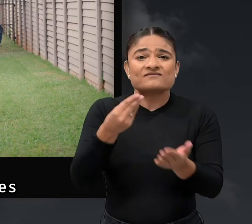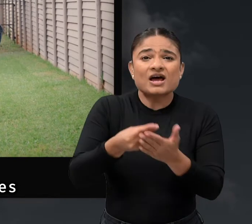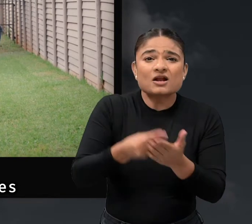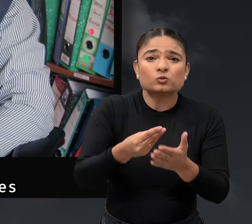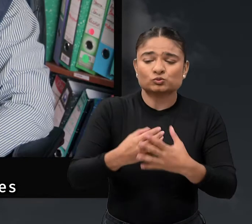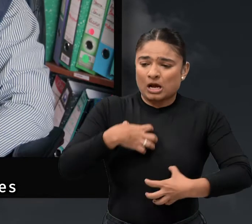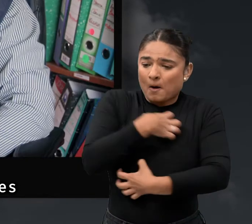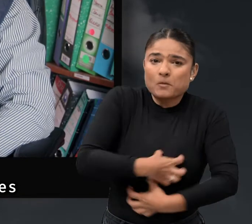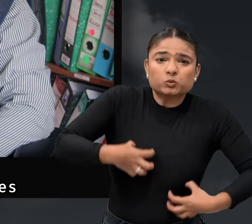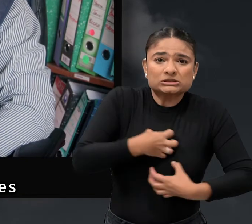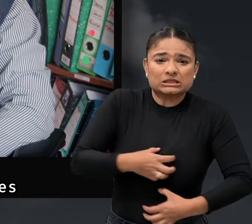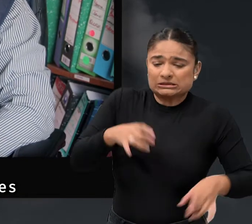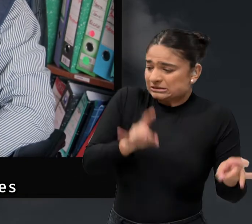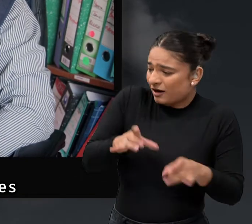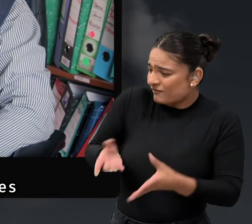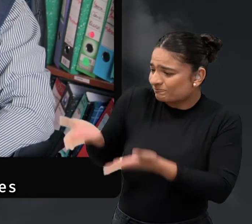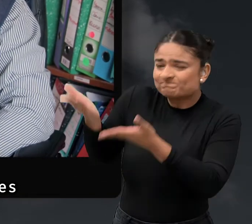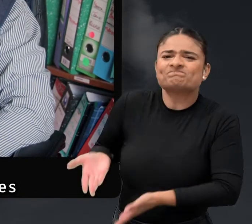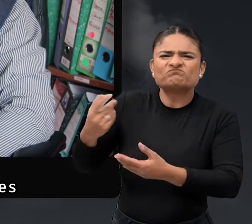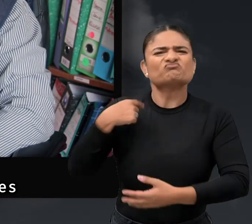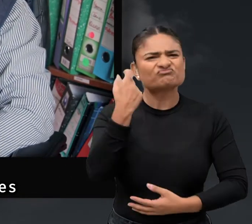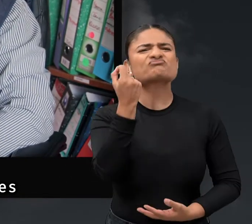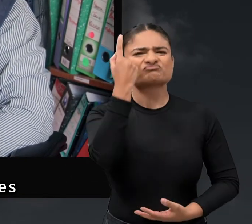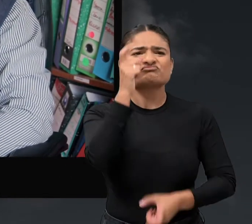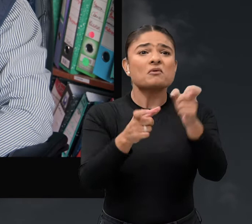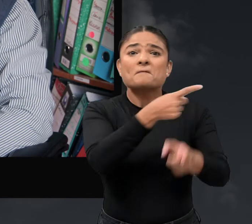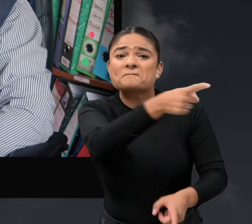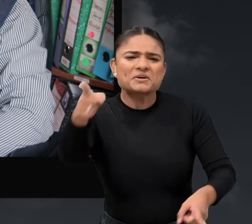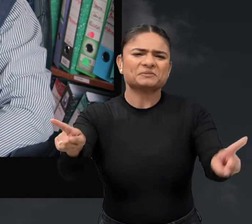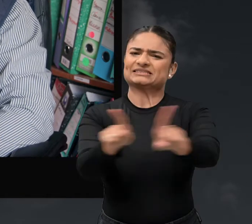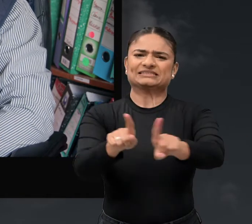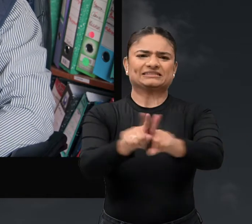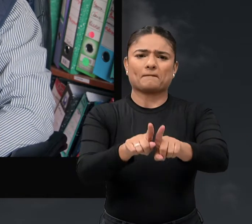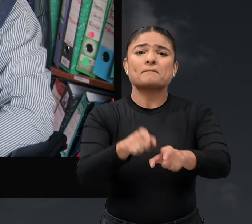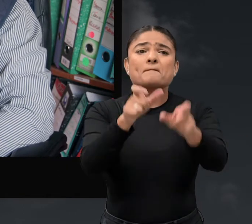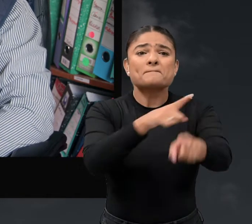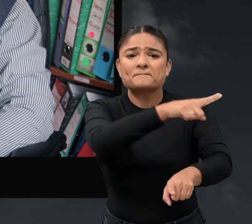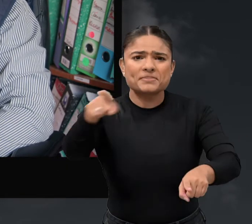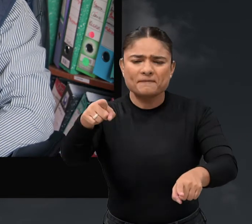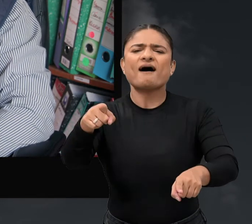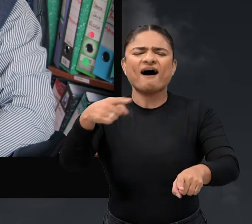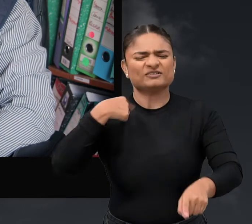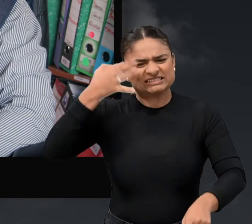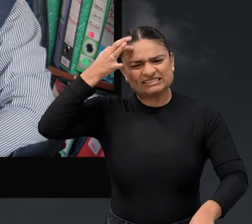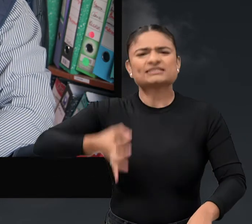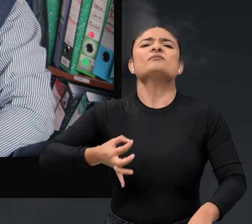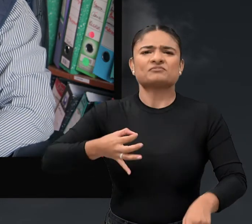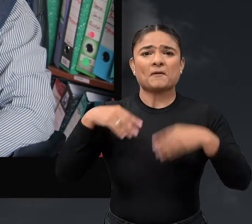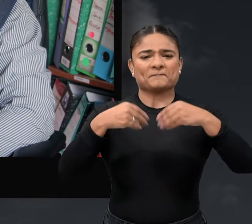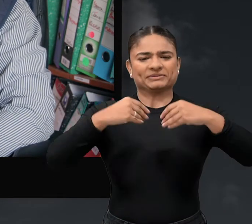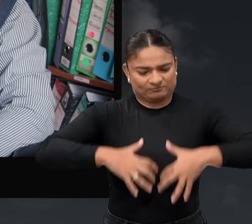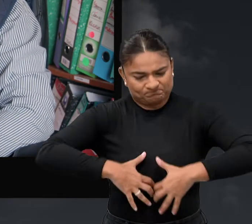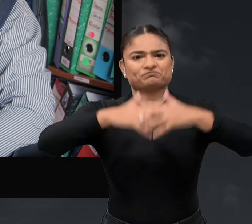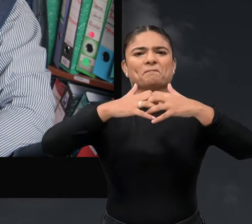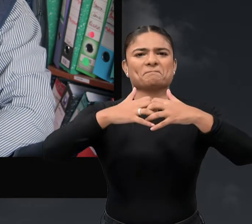Ek ken die finansiële en emosionele implikasies en uitdagings wat 'n mens het om saam met so 'n persoon so pad te stap. En dis die rede hoekom ek